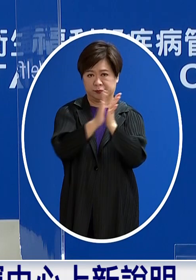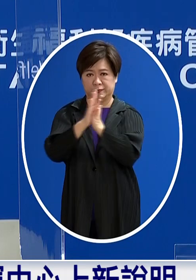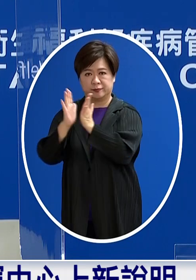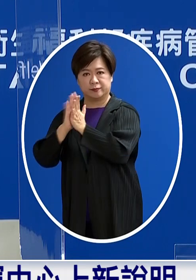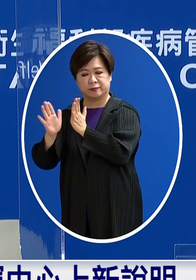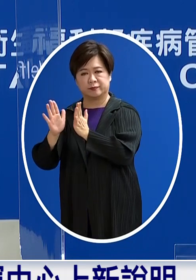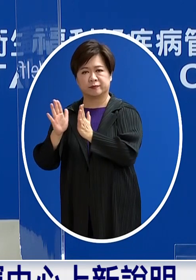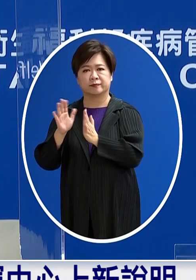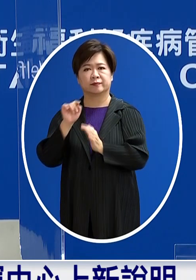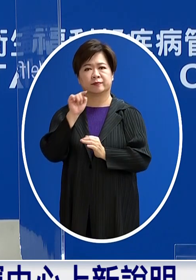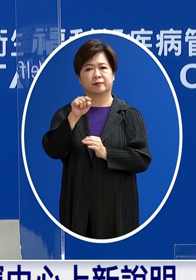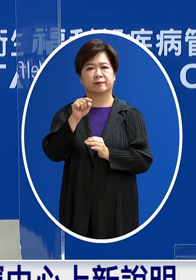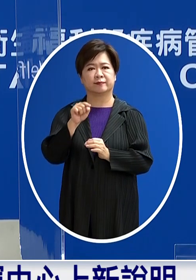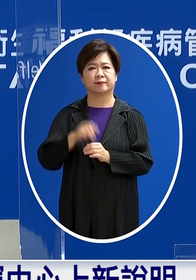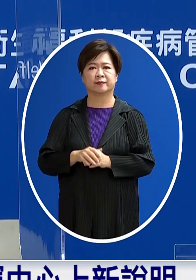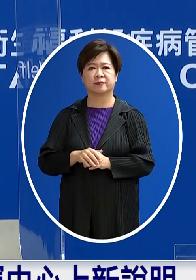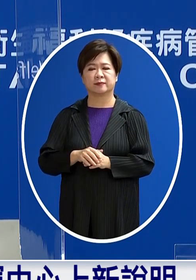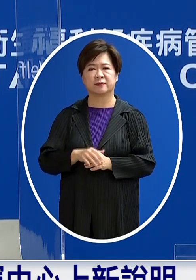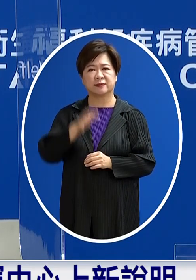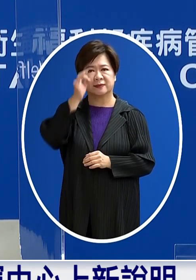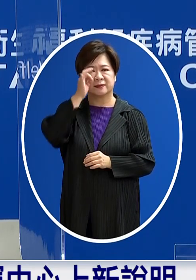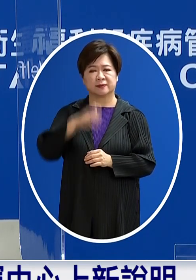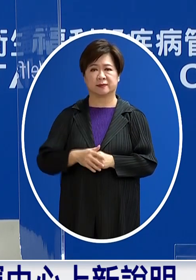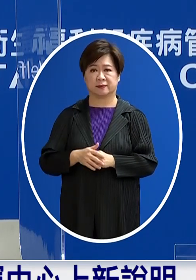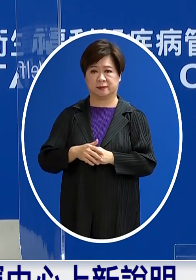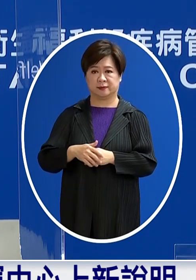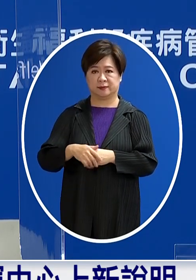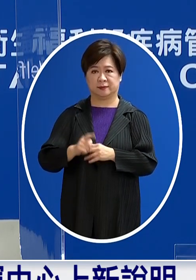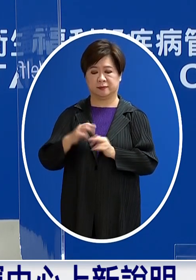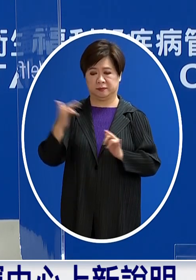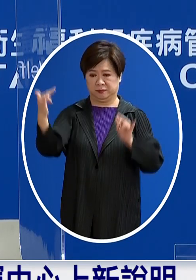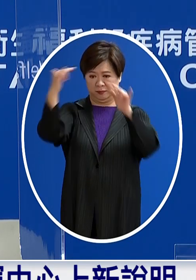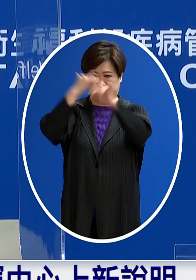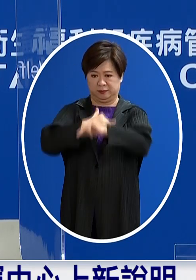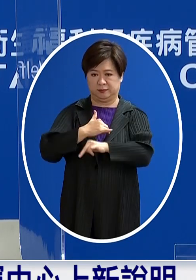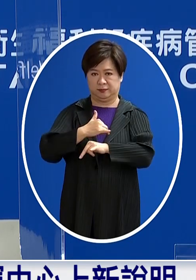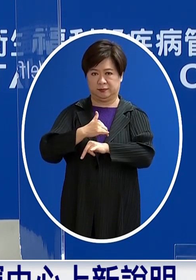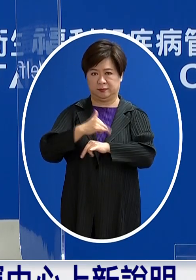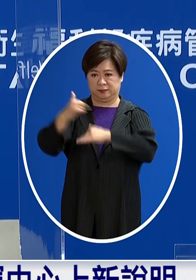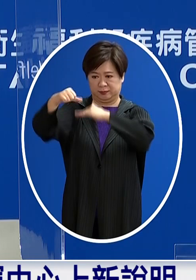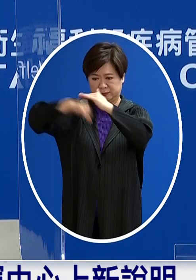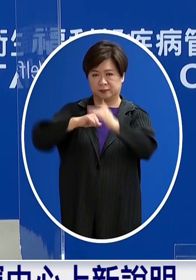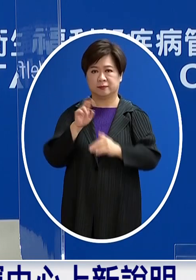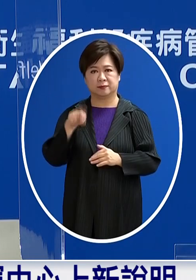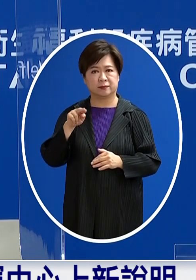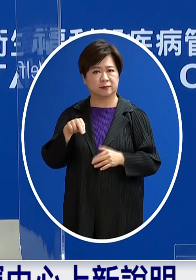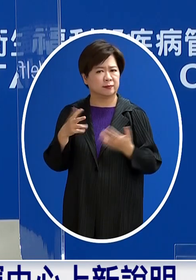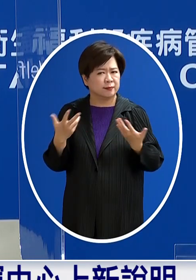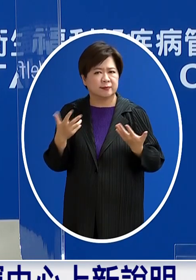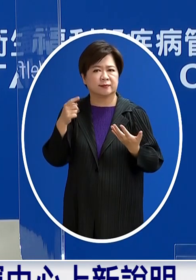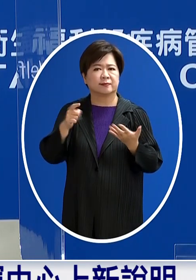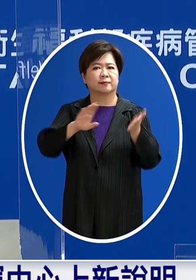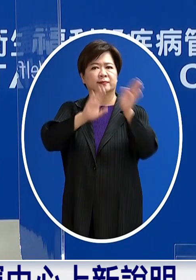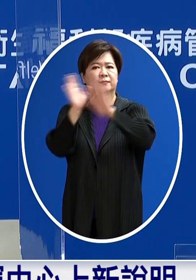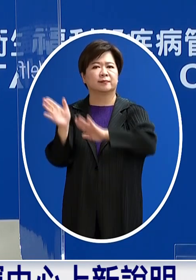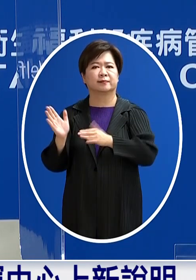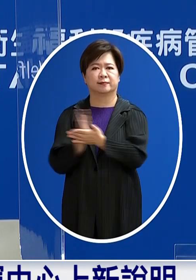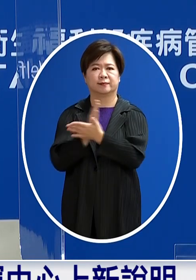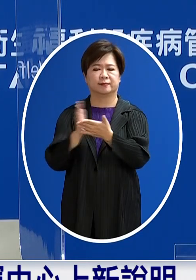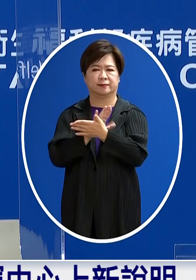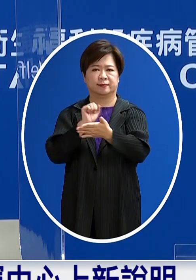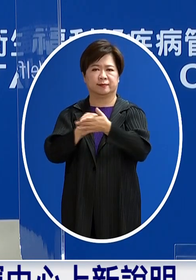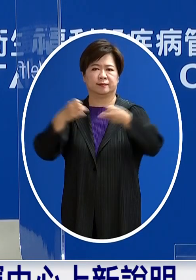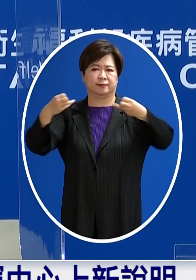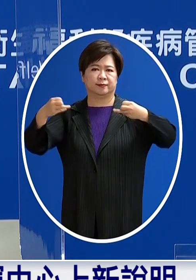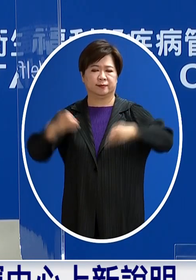是以这个边境开放为主。那我们也刚好在这个月5月份6月份我们遇